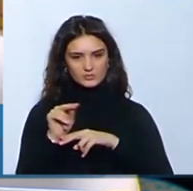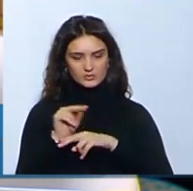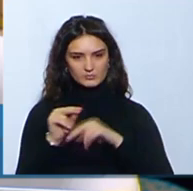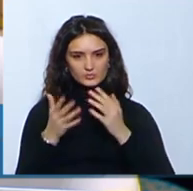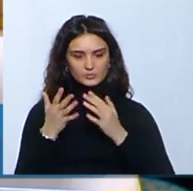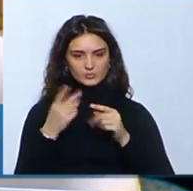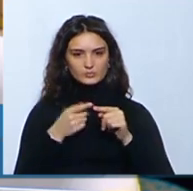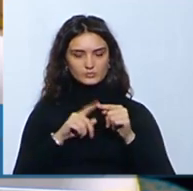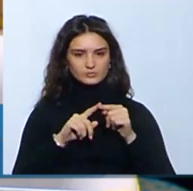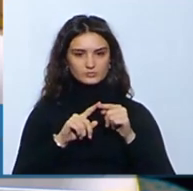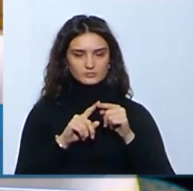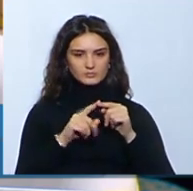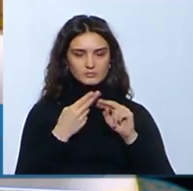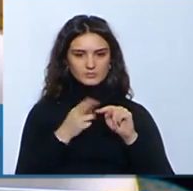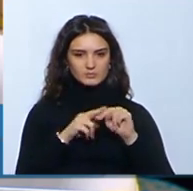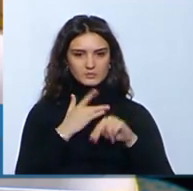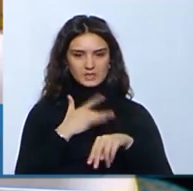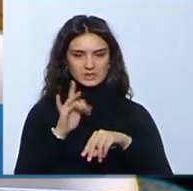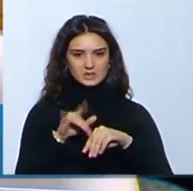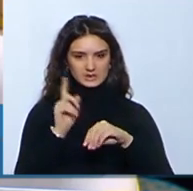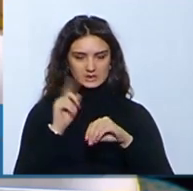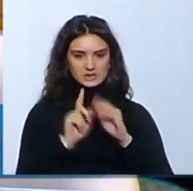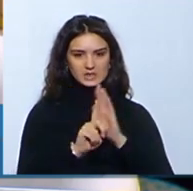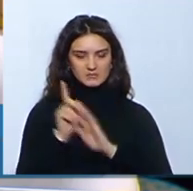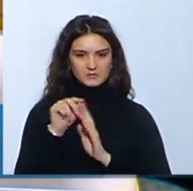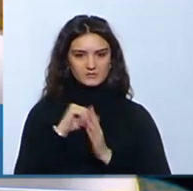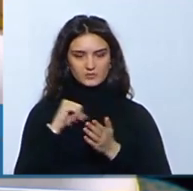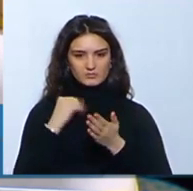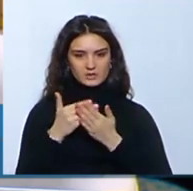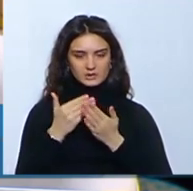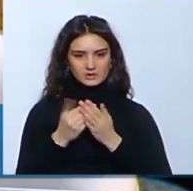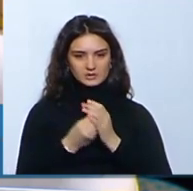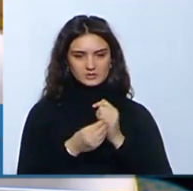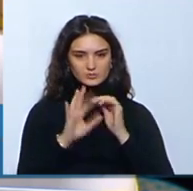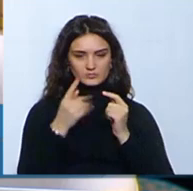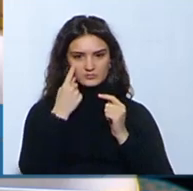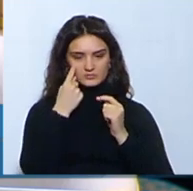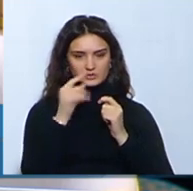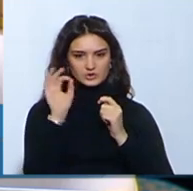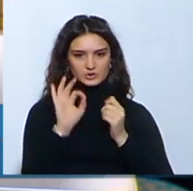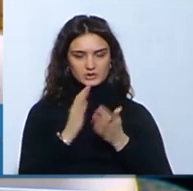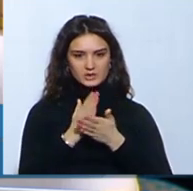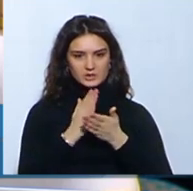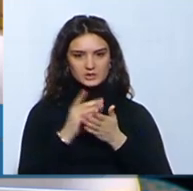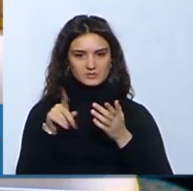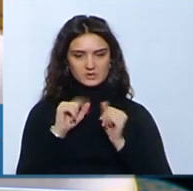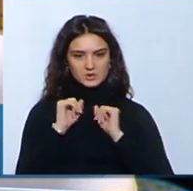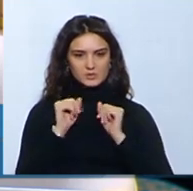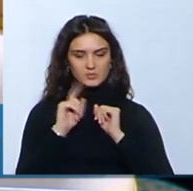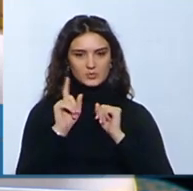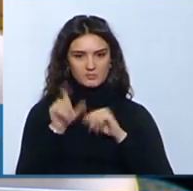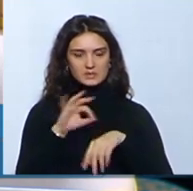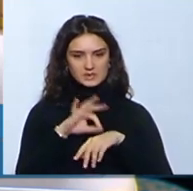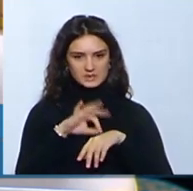თუ სტაციონარული. ამიტომ მკაცრად იწყებენ თვითონ, აი ვთქვათ, უცხო სხეულის მოხვედრის შემთხვევაში ხშირად არის მცდელობა, რომ თვითონ